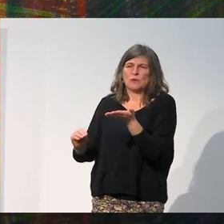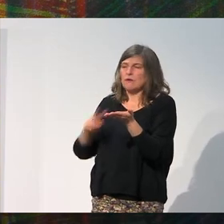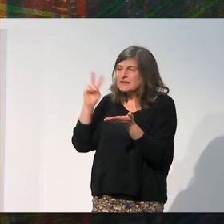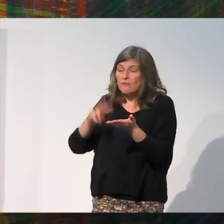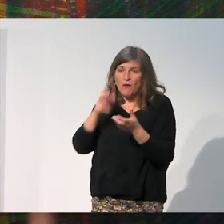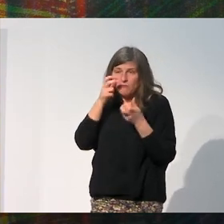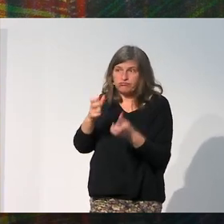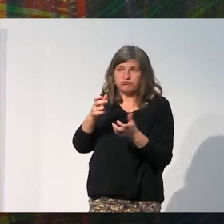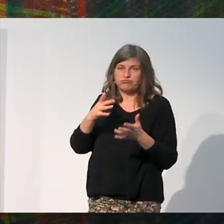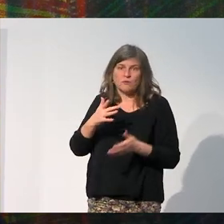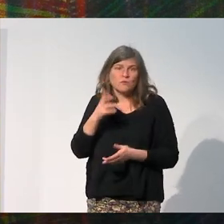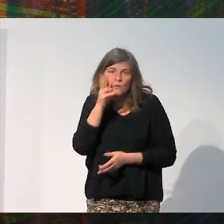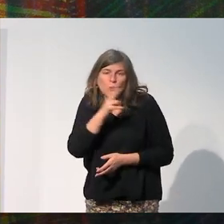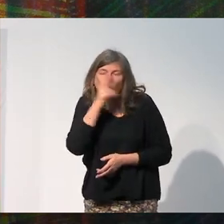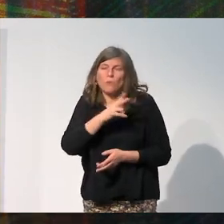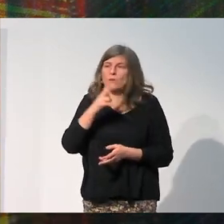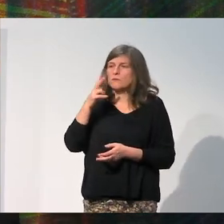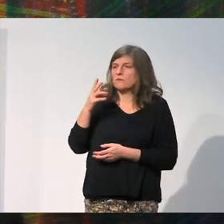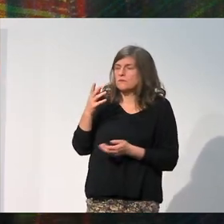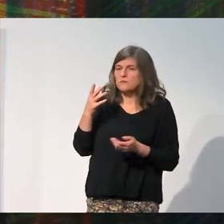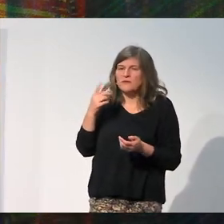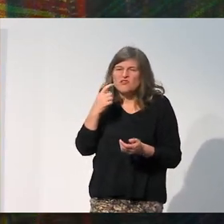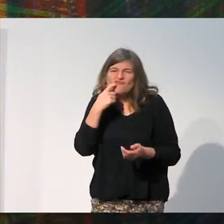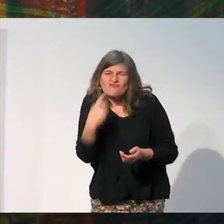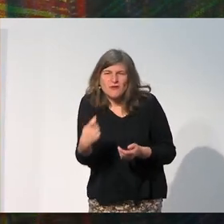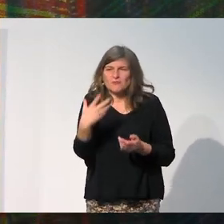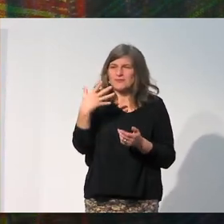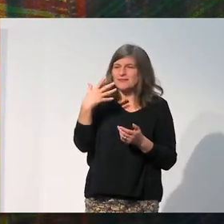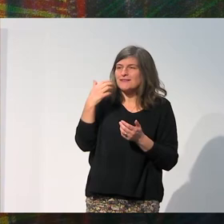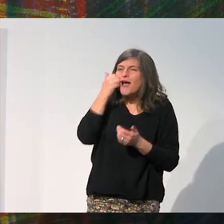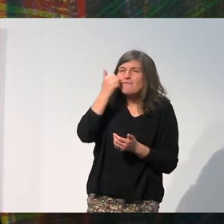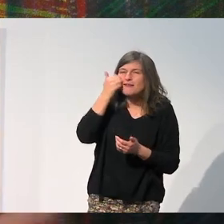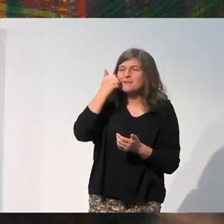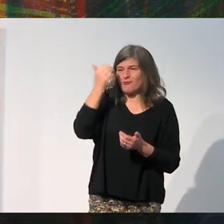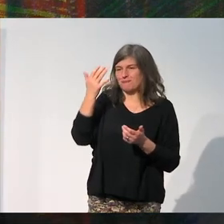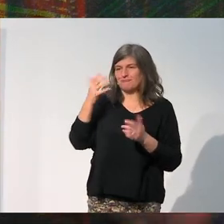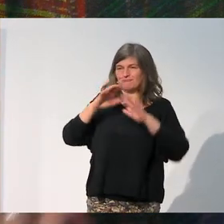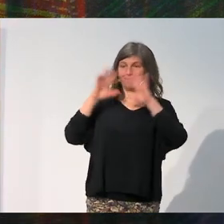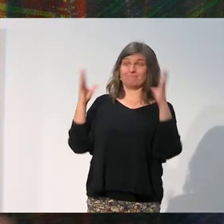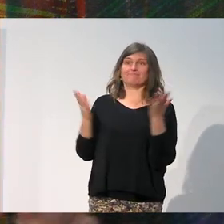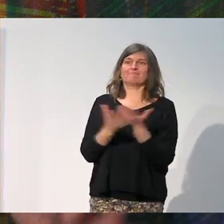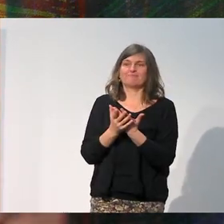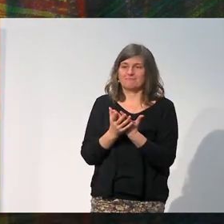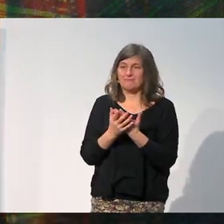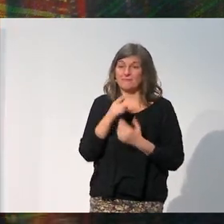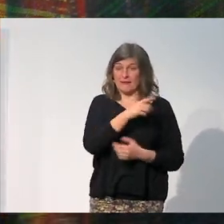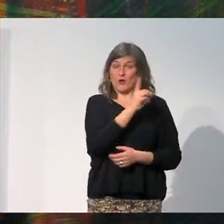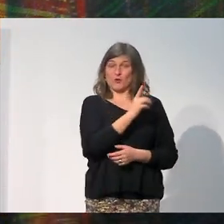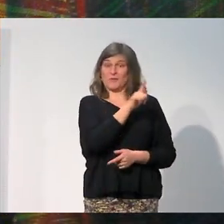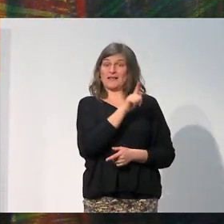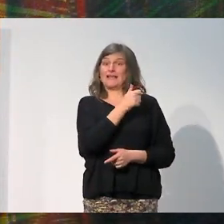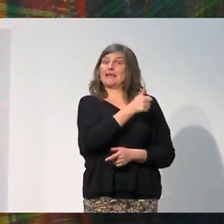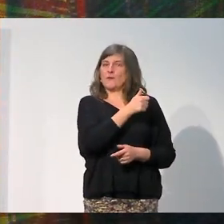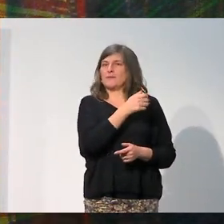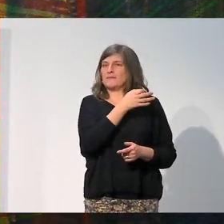fascinante, drôle, faite de jalousie, d'affection, et de ce que Dominique Guillot appelle de